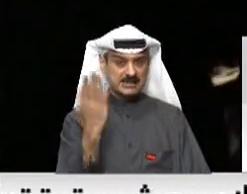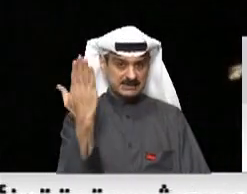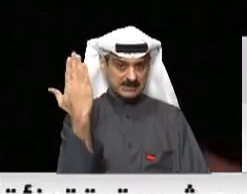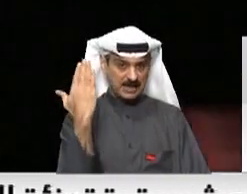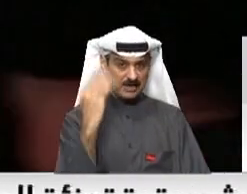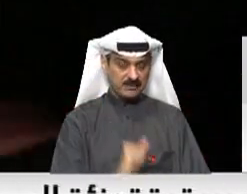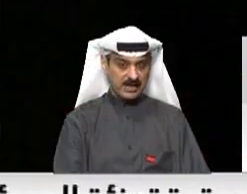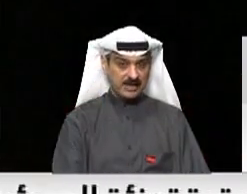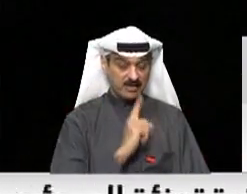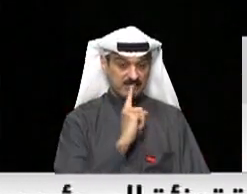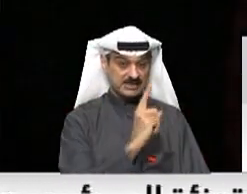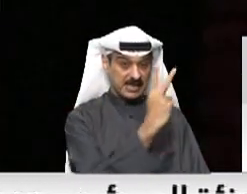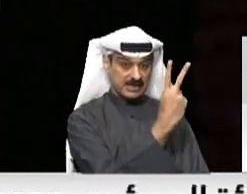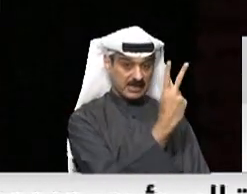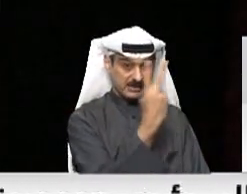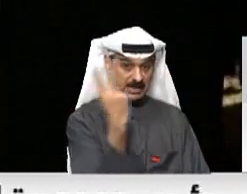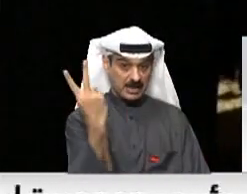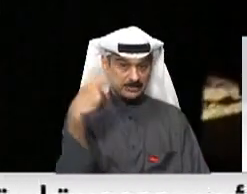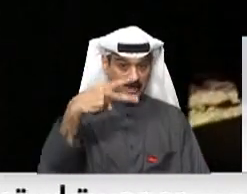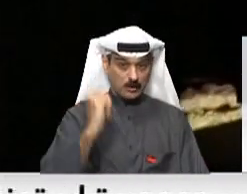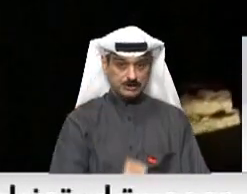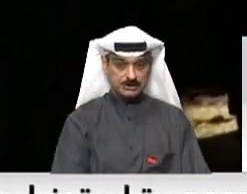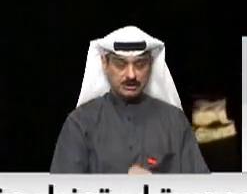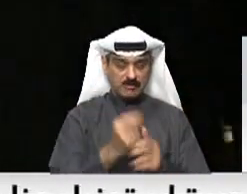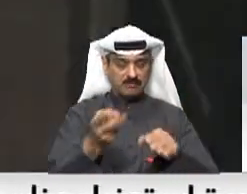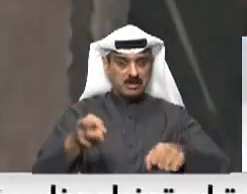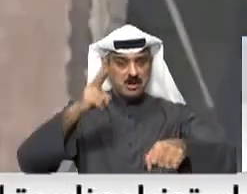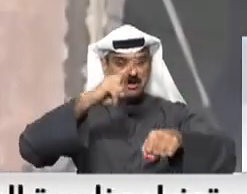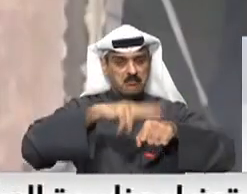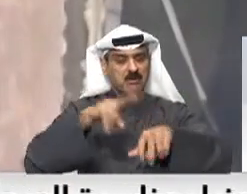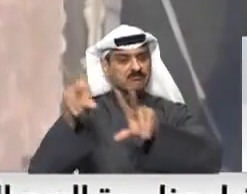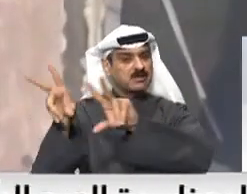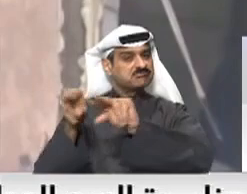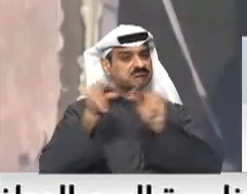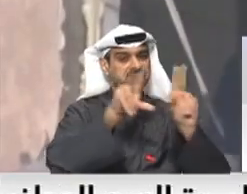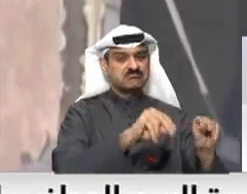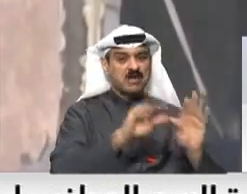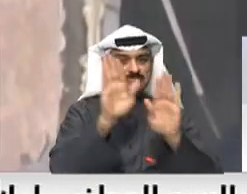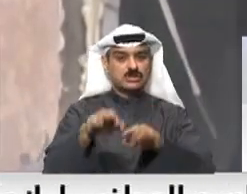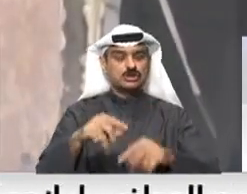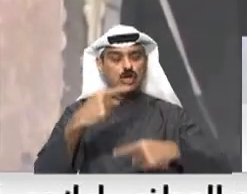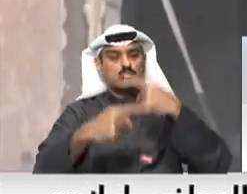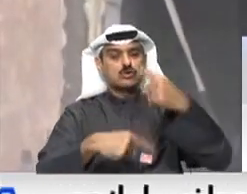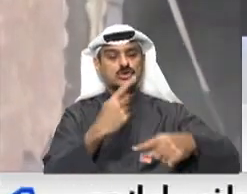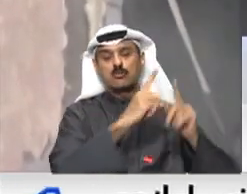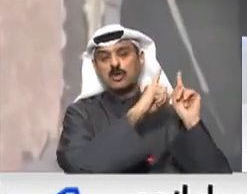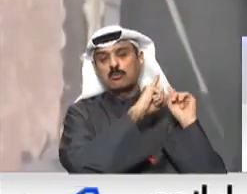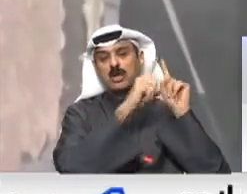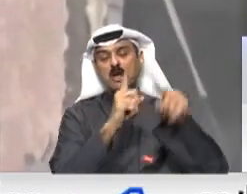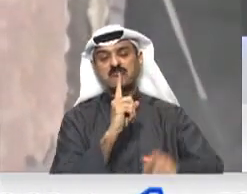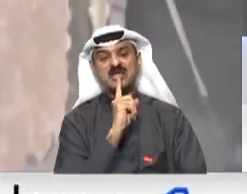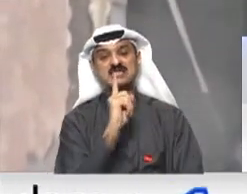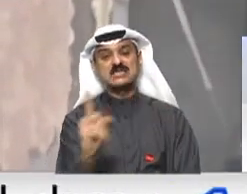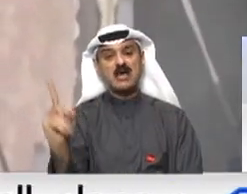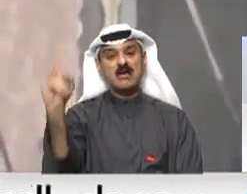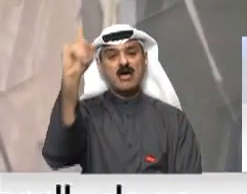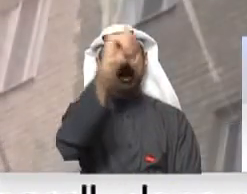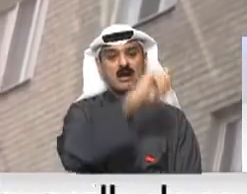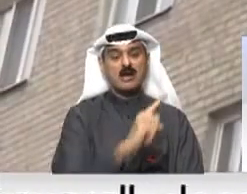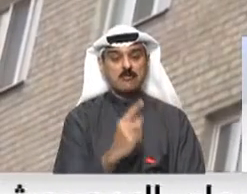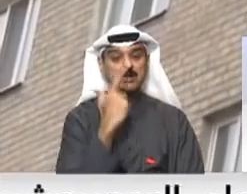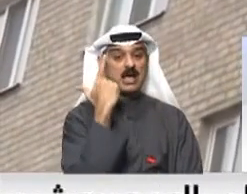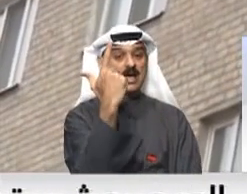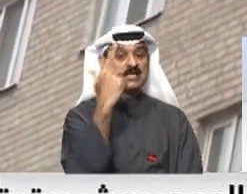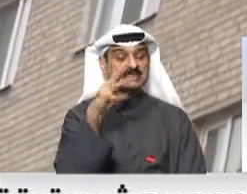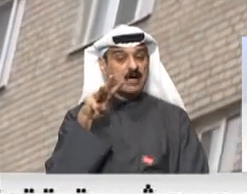عام 2022 لن يعود كما كان. على مدار عام كامل أكثر من 7000